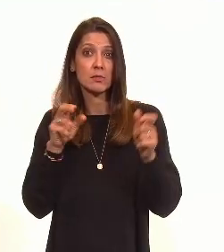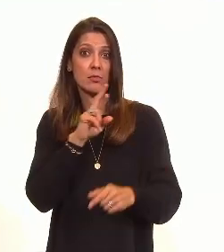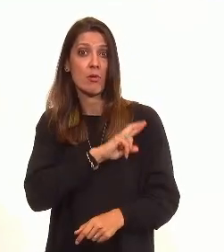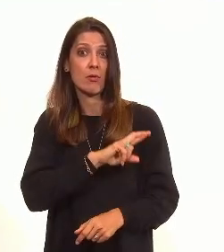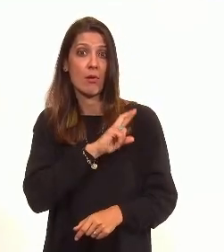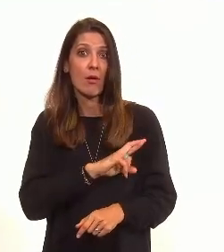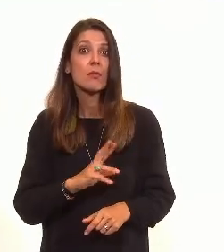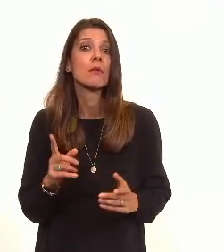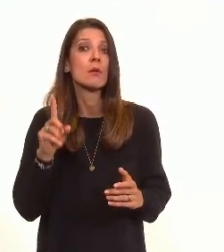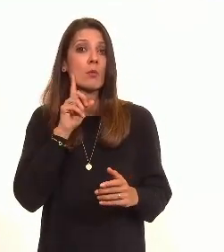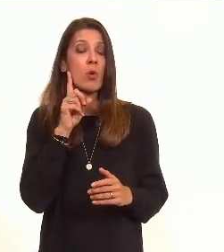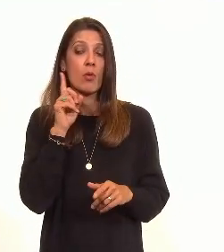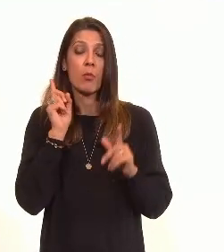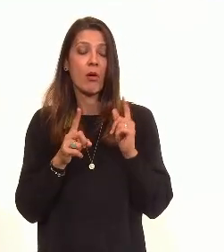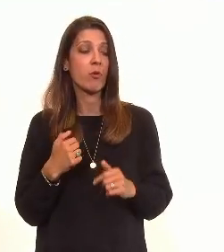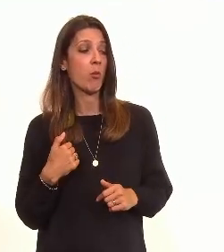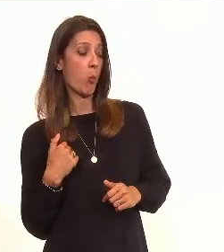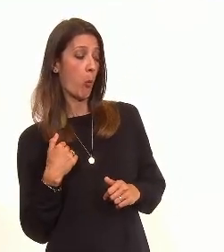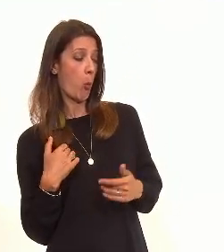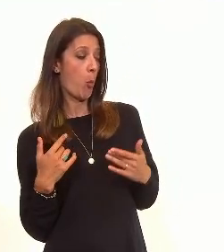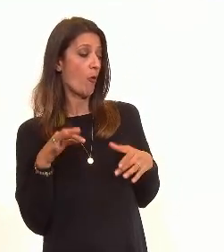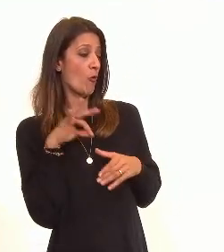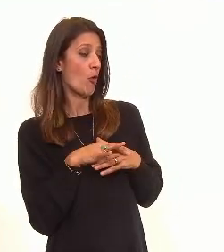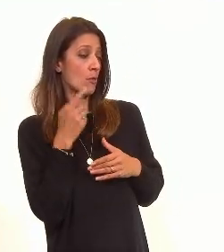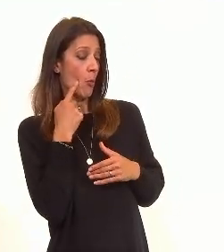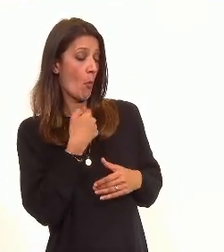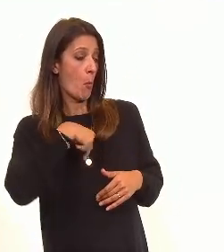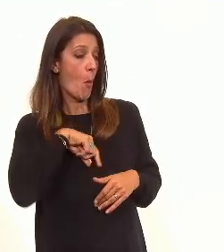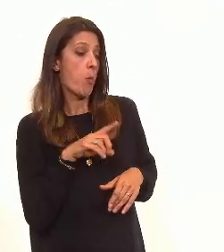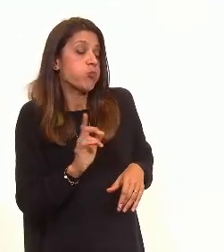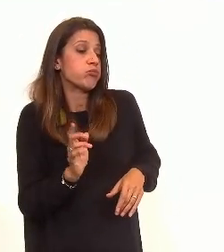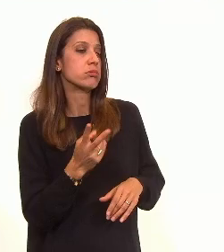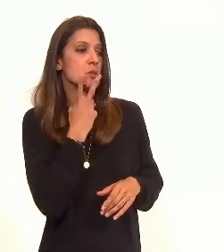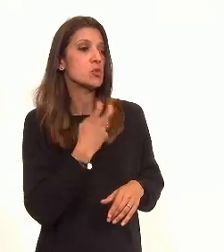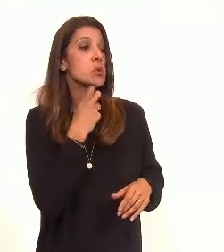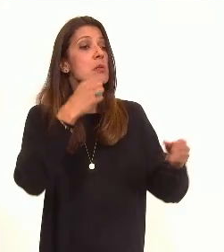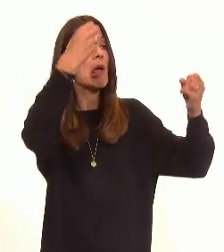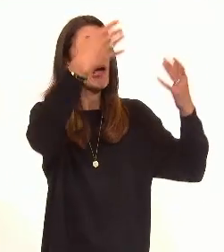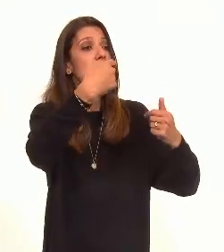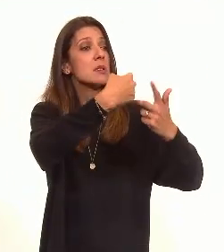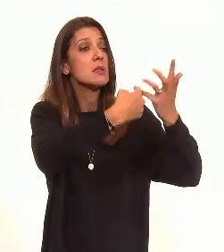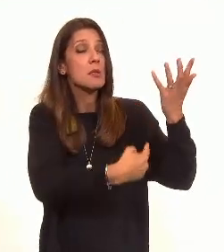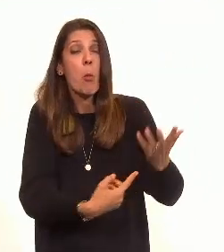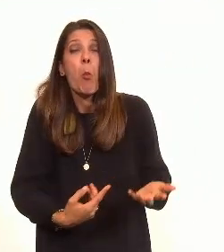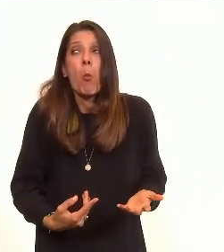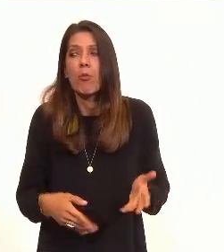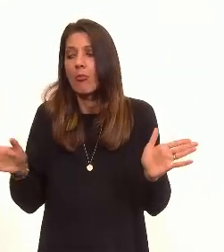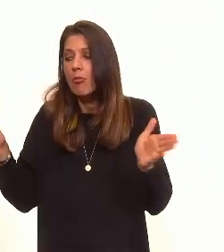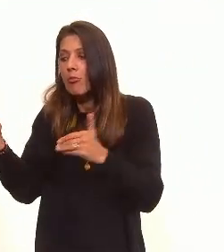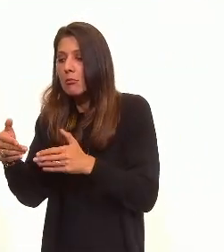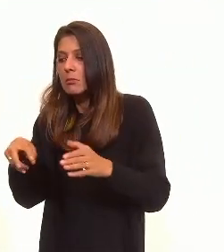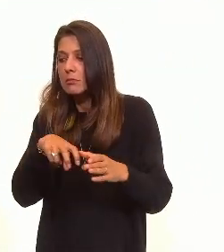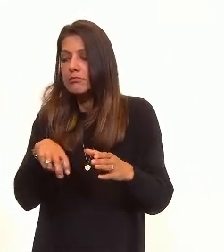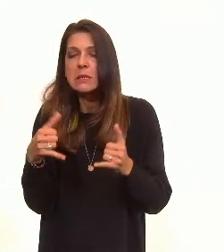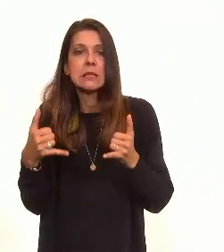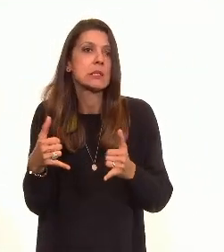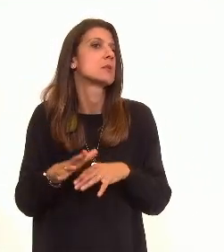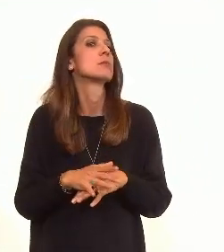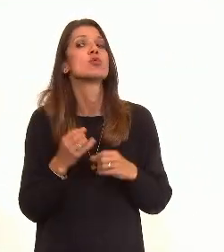Mazier à Aubervilliers. Eve Guillaume, vous êtes directrice de 2 de ces EHPAD, Constance Mazier et Lumière d'Automne. Il y a un historique de collaboration entre ces